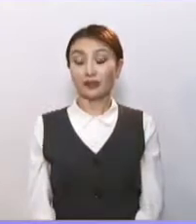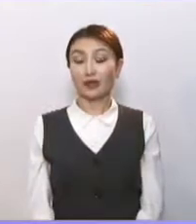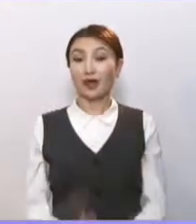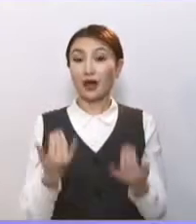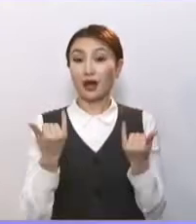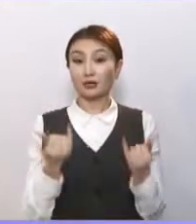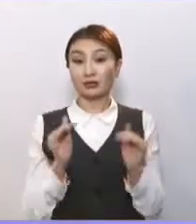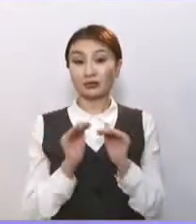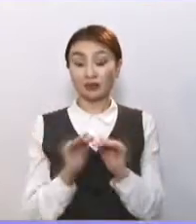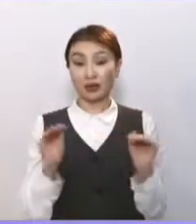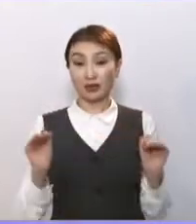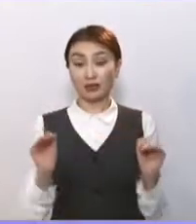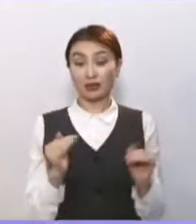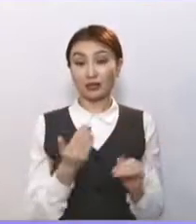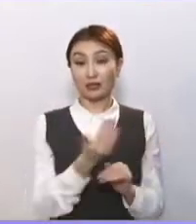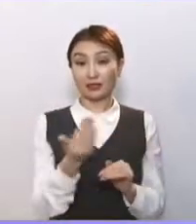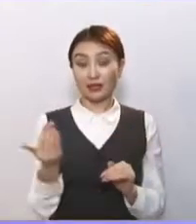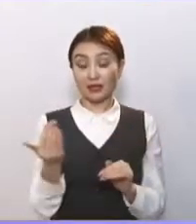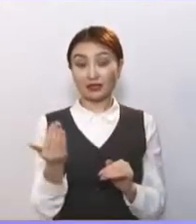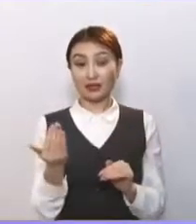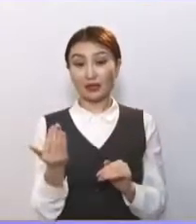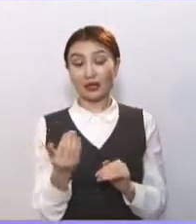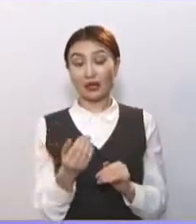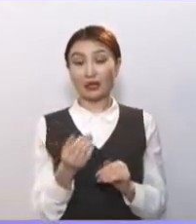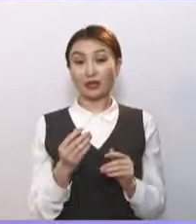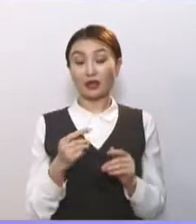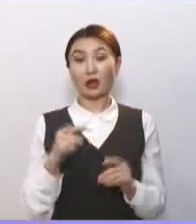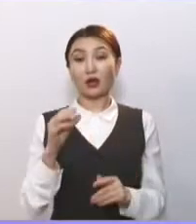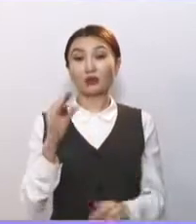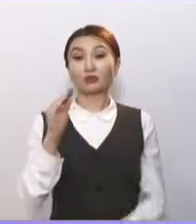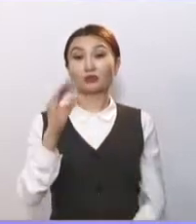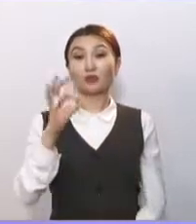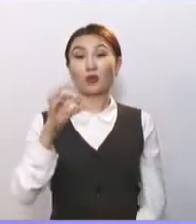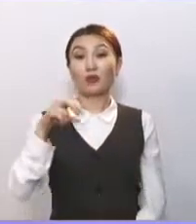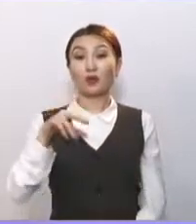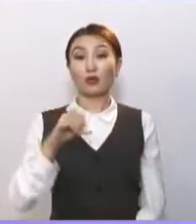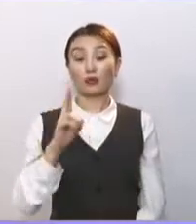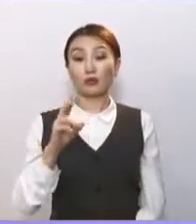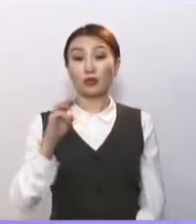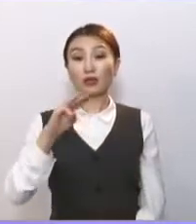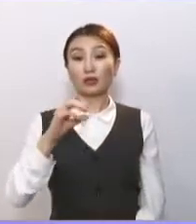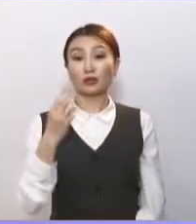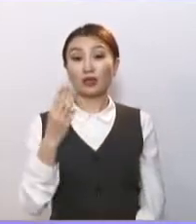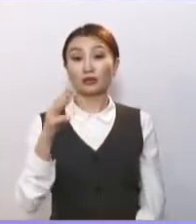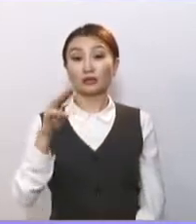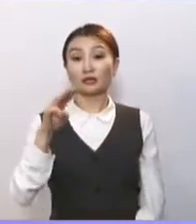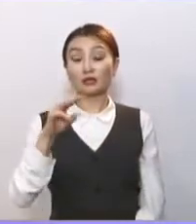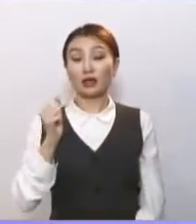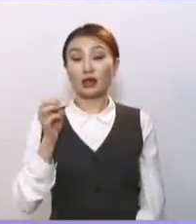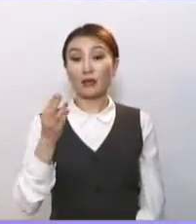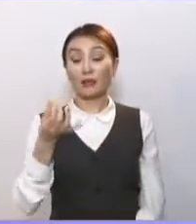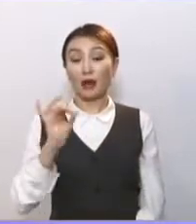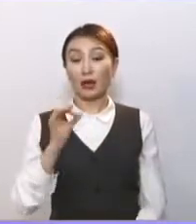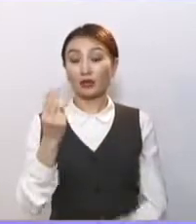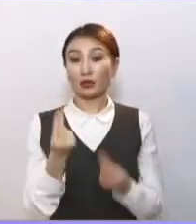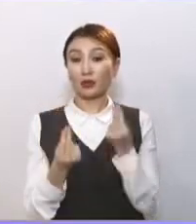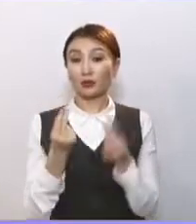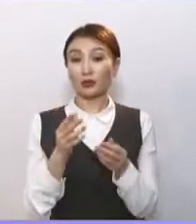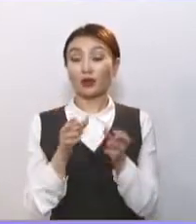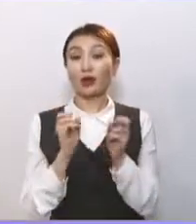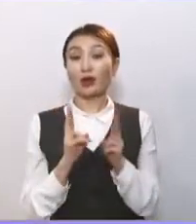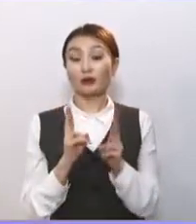Азыр болсо балдар, силер менен жоолук таштамай деген оюндун кандай ойнолорун